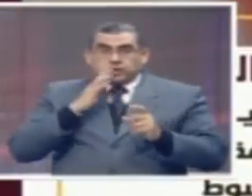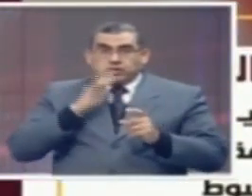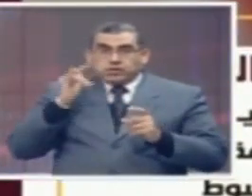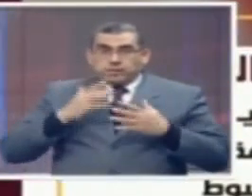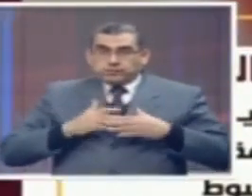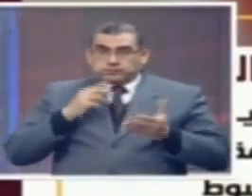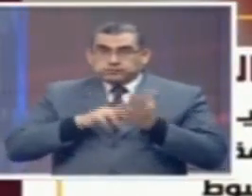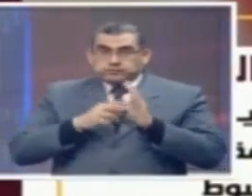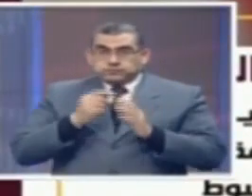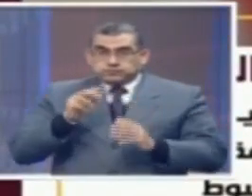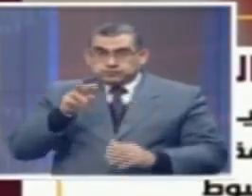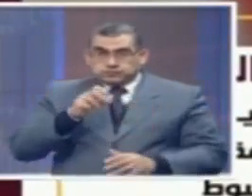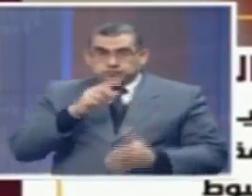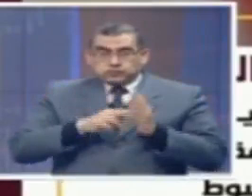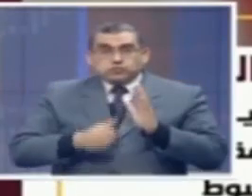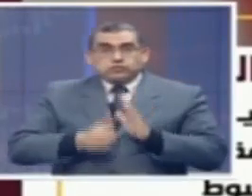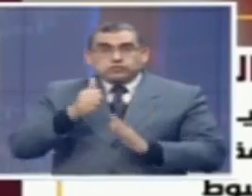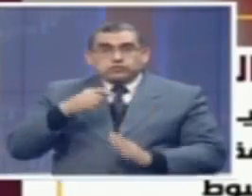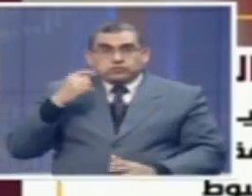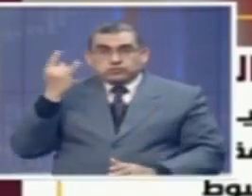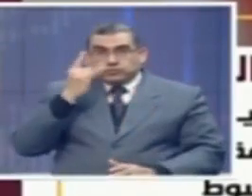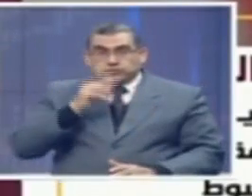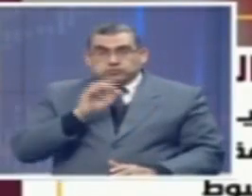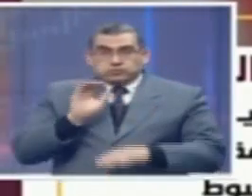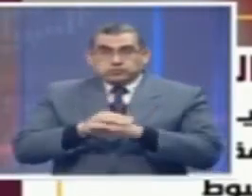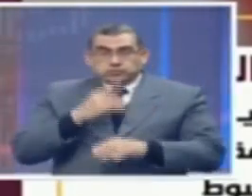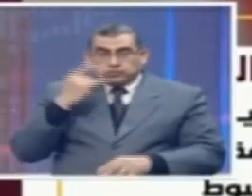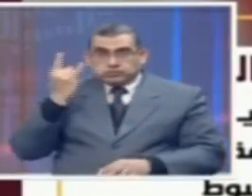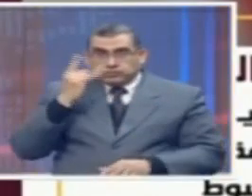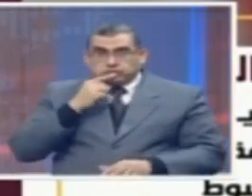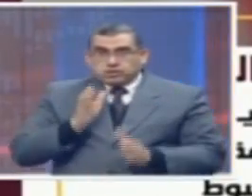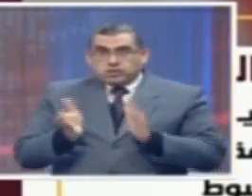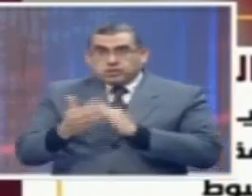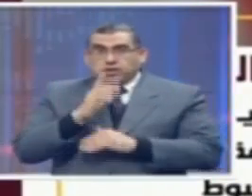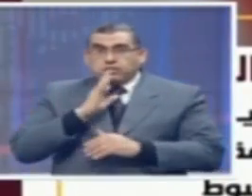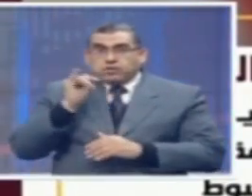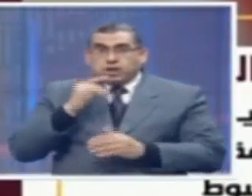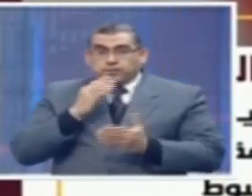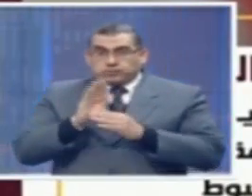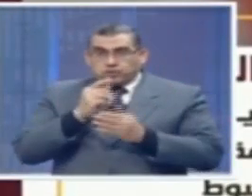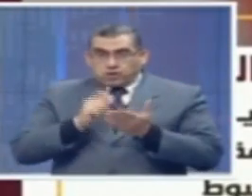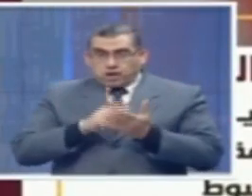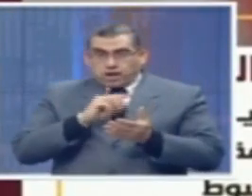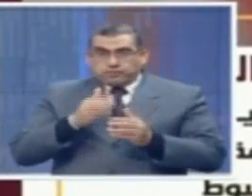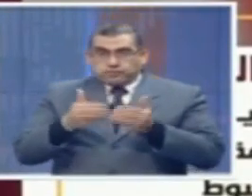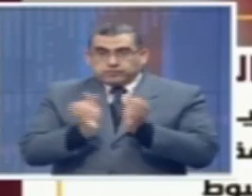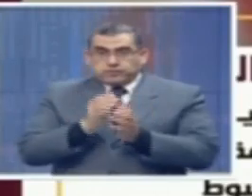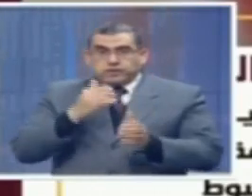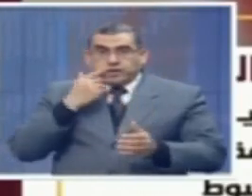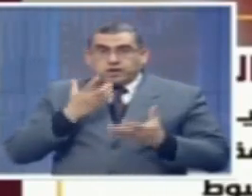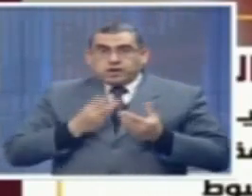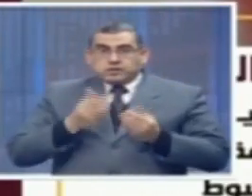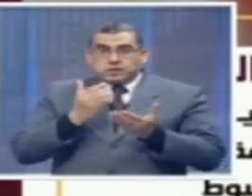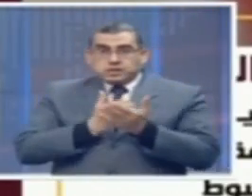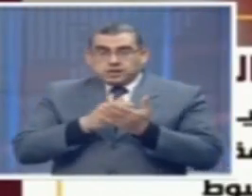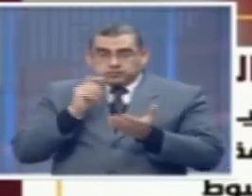الضرائب والرسوم، فقد نجحت الإدارة العامة لمباحث مكافحة التهرب من الضرائب والرسوم بقطاع الأمن الاقتصادي